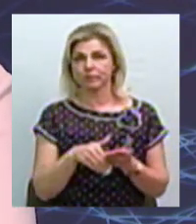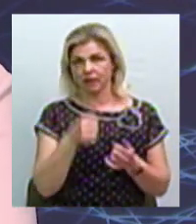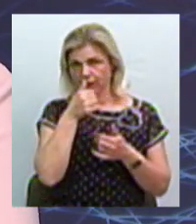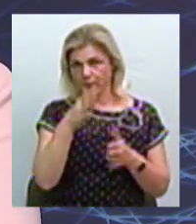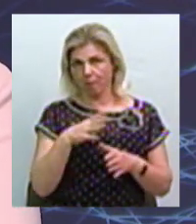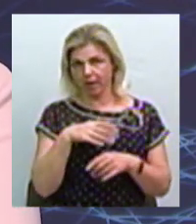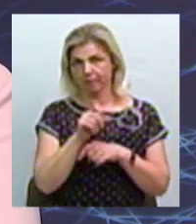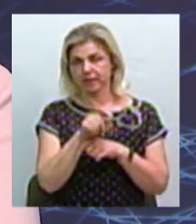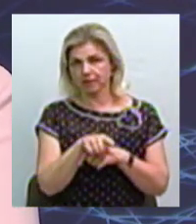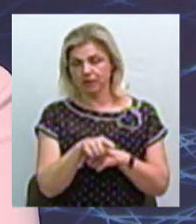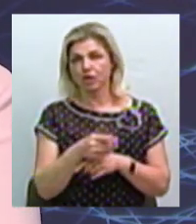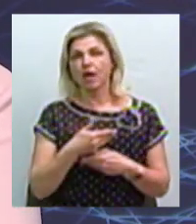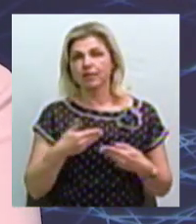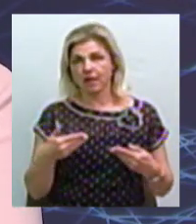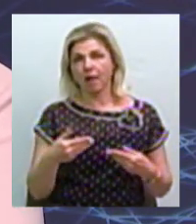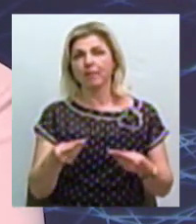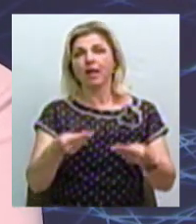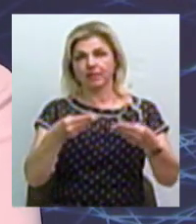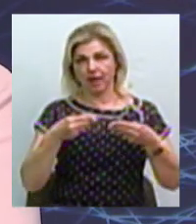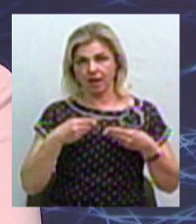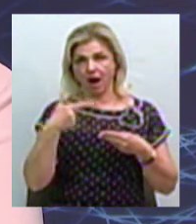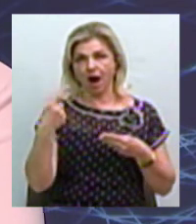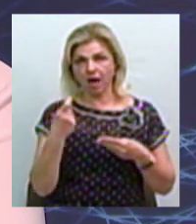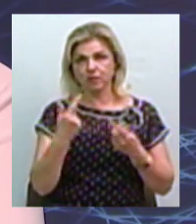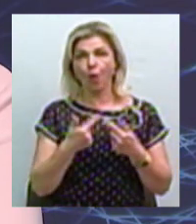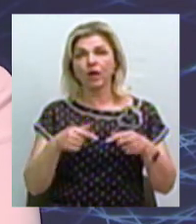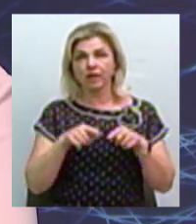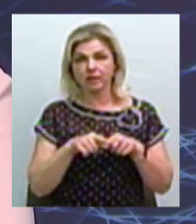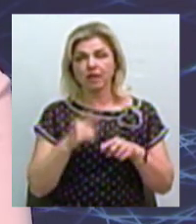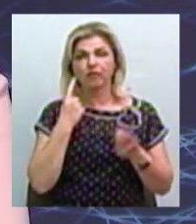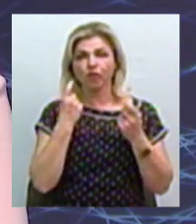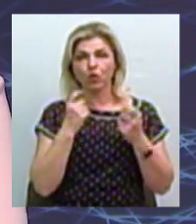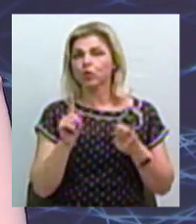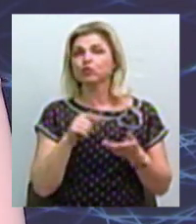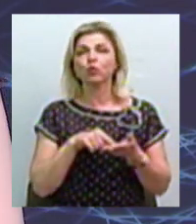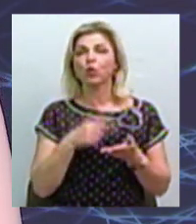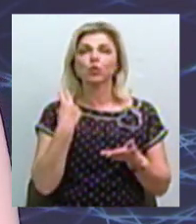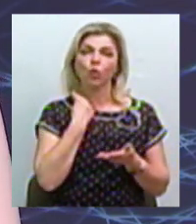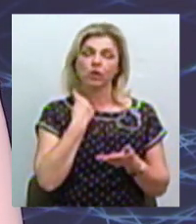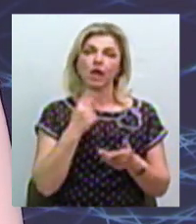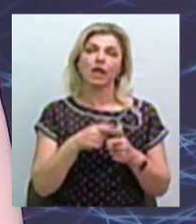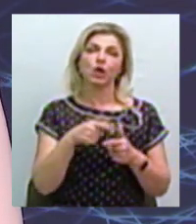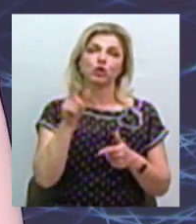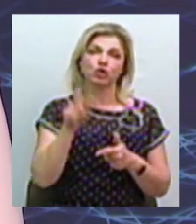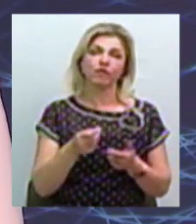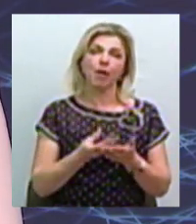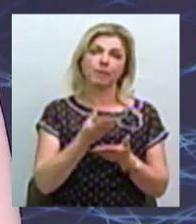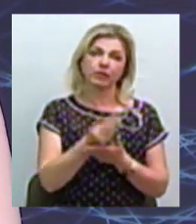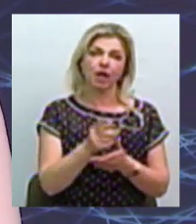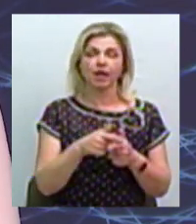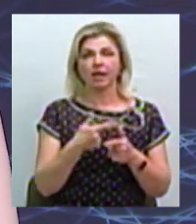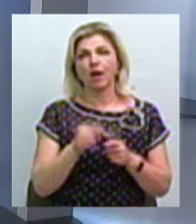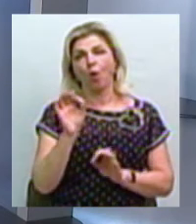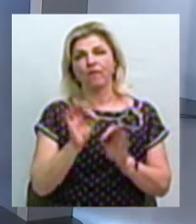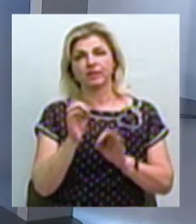бути призначена. Нам подає газопостачальна організація інформацію, що це за заборгованість, чи особа сплачувала, чи це